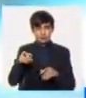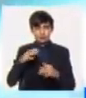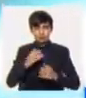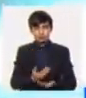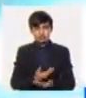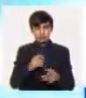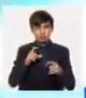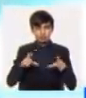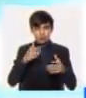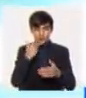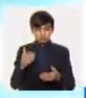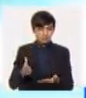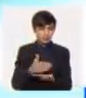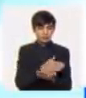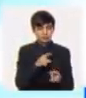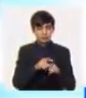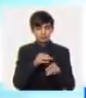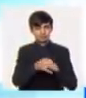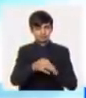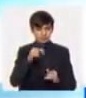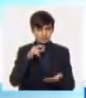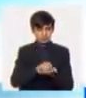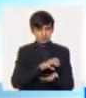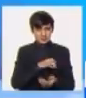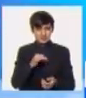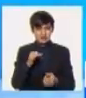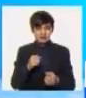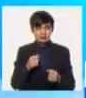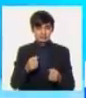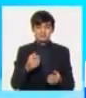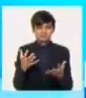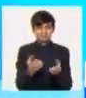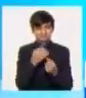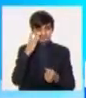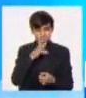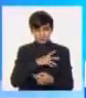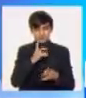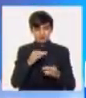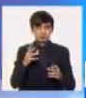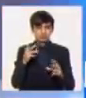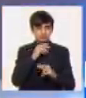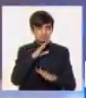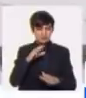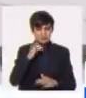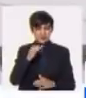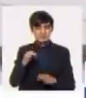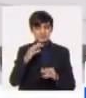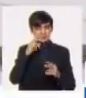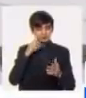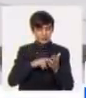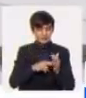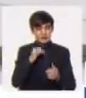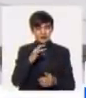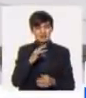рамках руководства полетной эксплуатации, до конца боролся. В состав комиссии по расследованию вошли разработчики